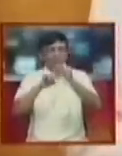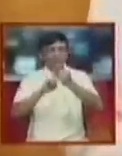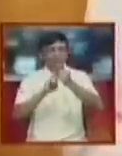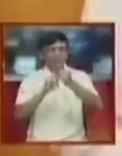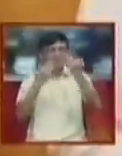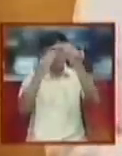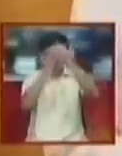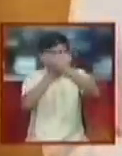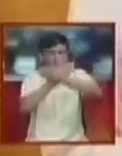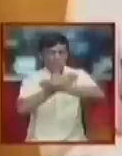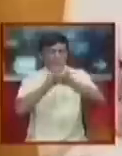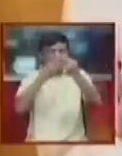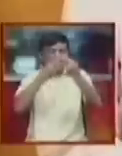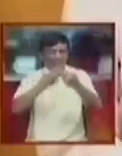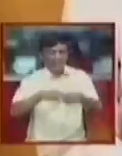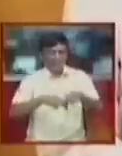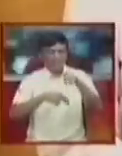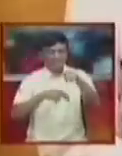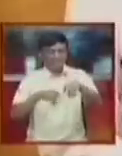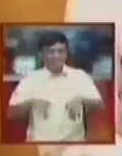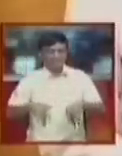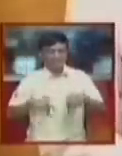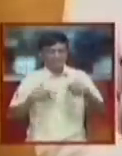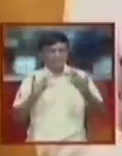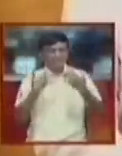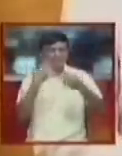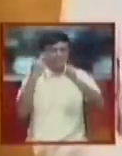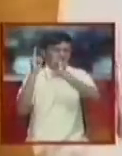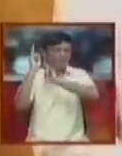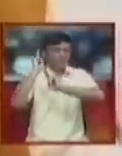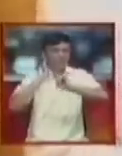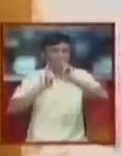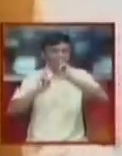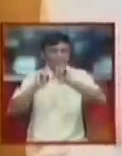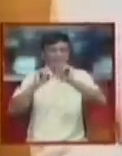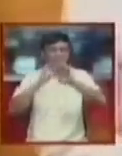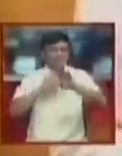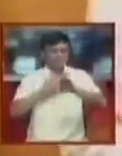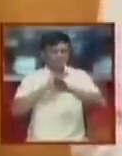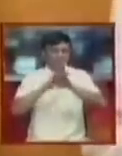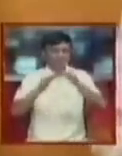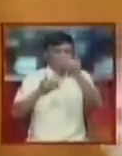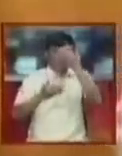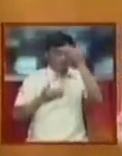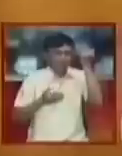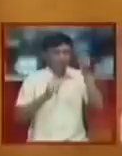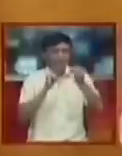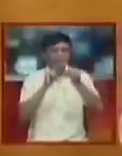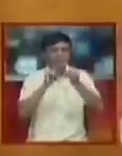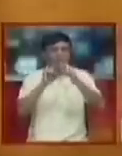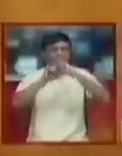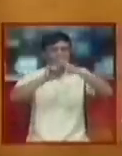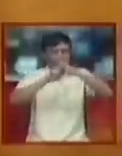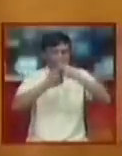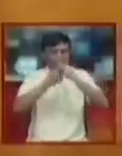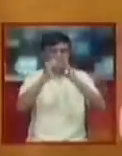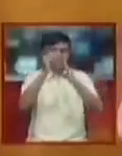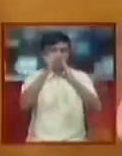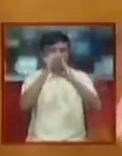pinakamadilim na kabanata ng ating kasaysayan. Ngunit huwag po natin kalimutan ang pinag-ugatan ng batas